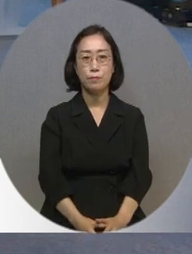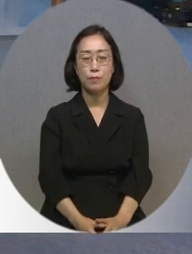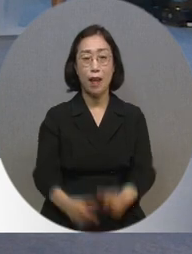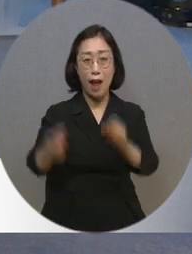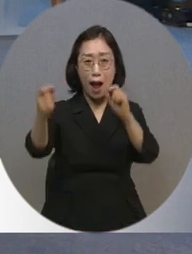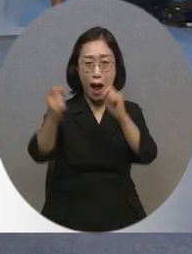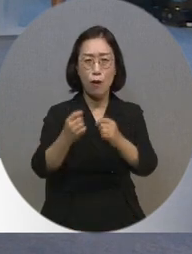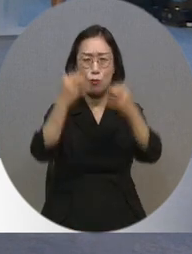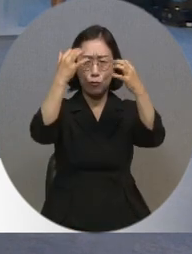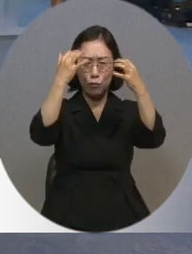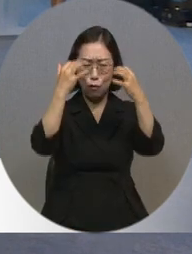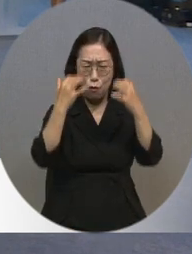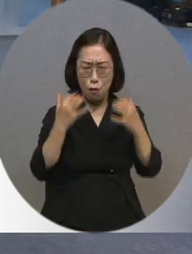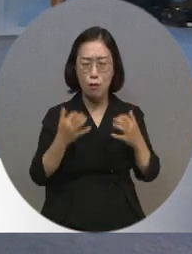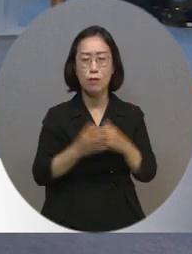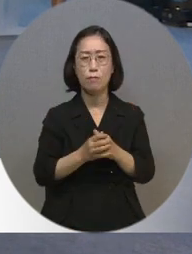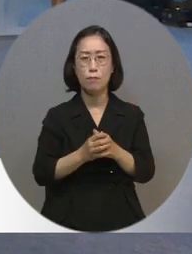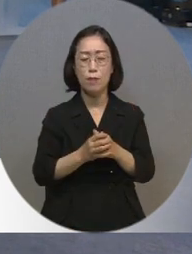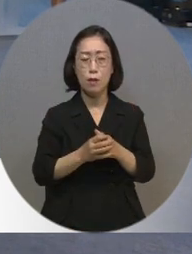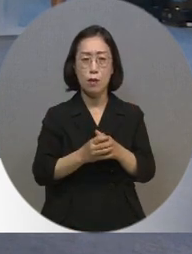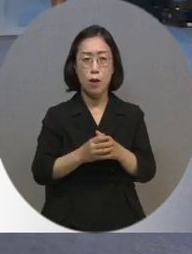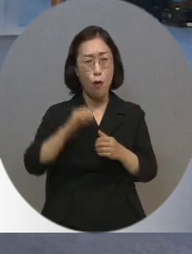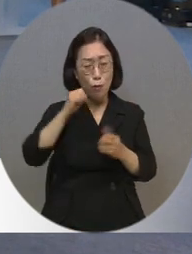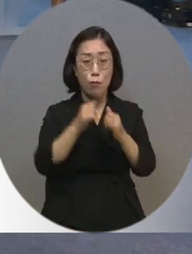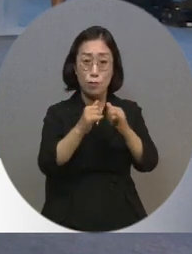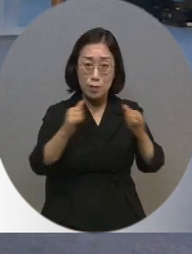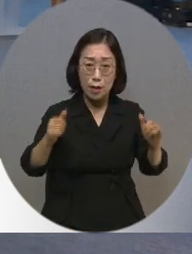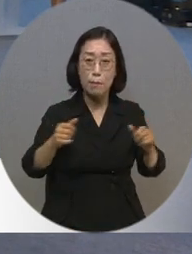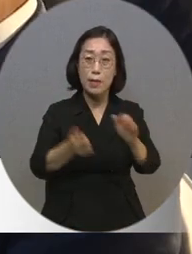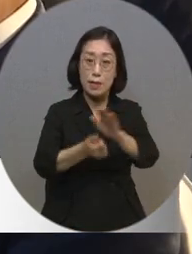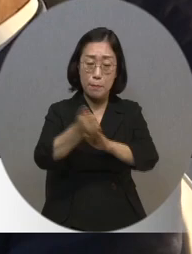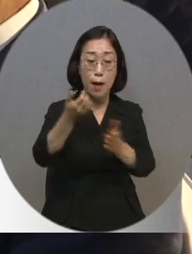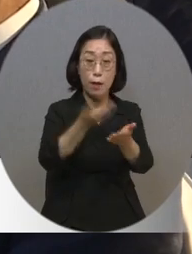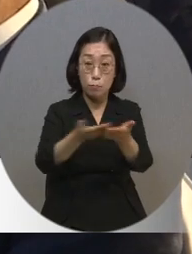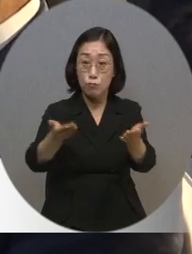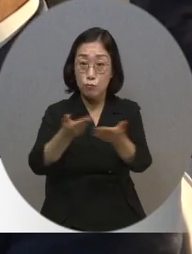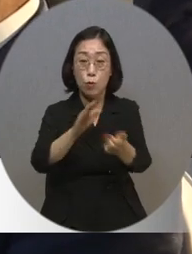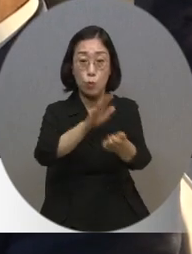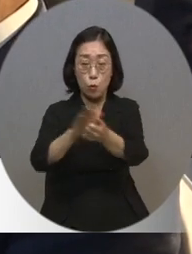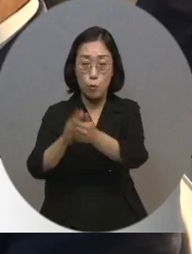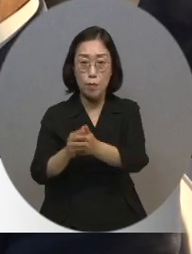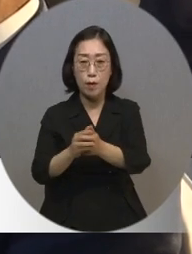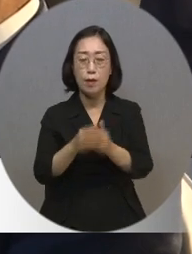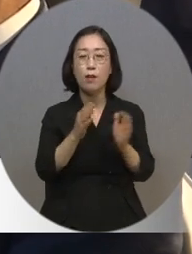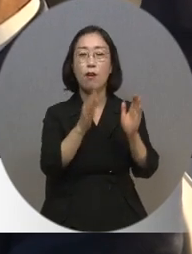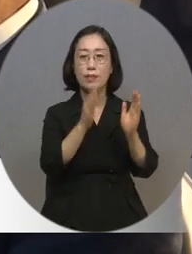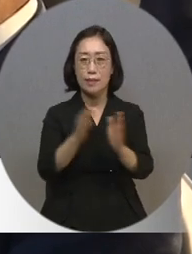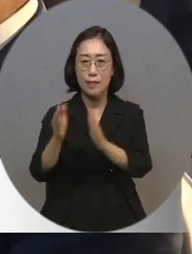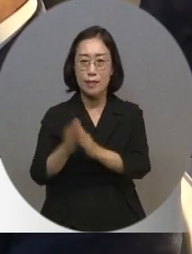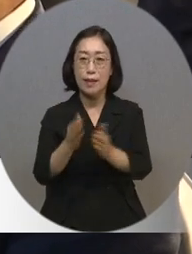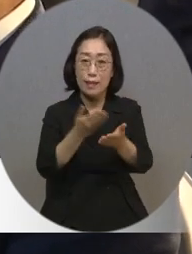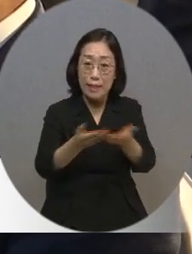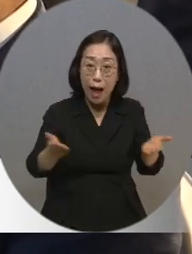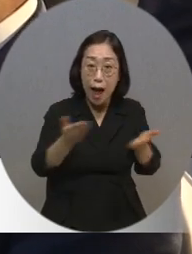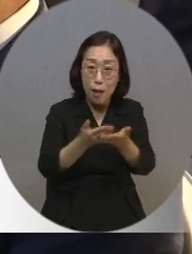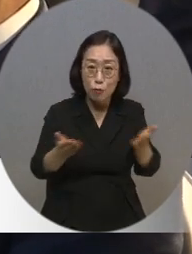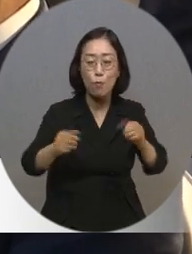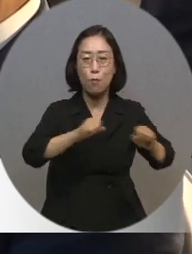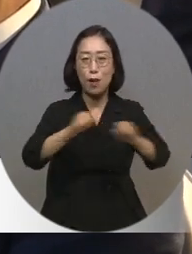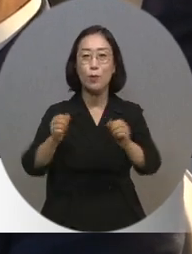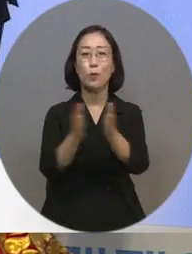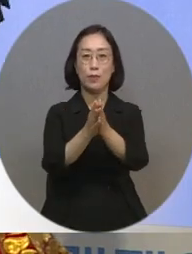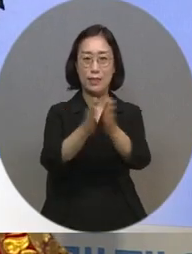다가올 여름 무더위에 지칠 이웃에게 희망을 나누기 위한 희망여름 착착착 나눔 캠페인이 본격